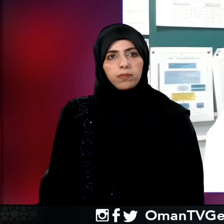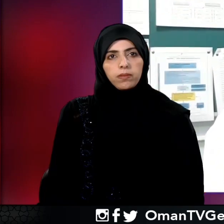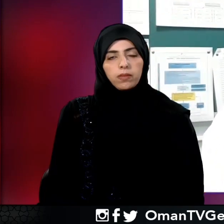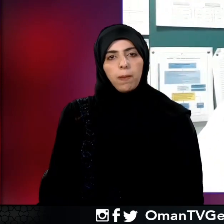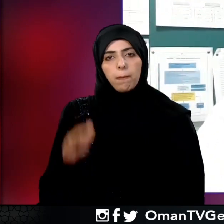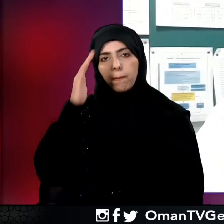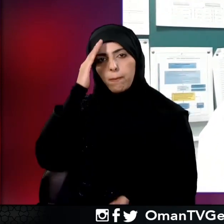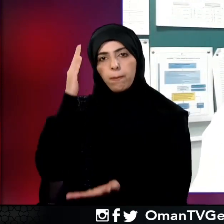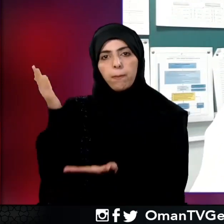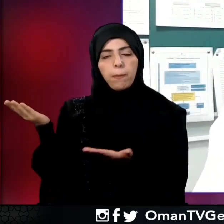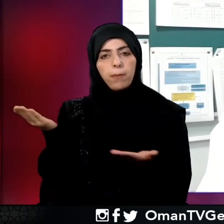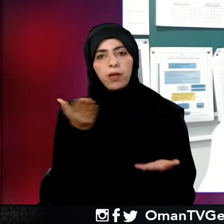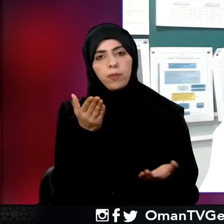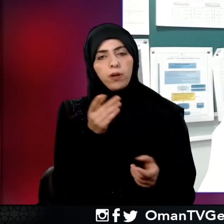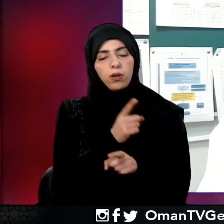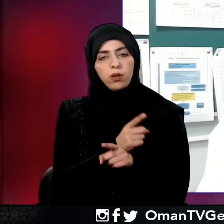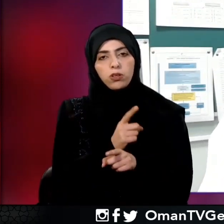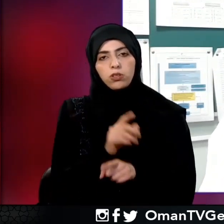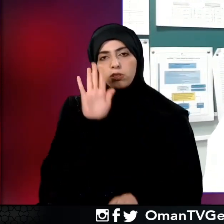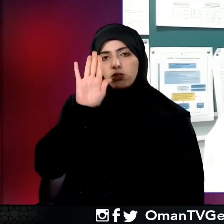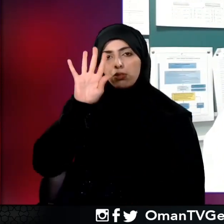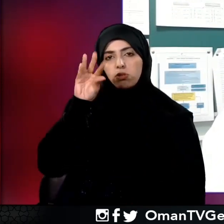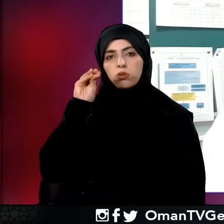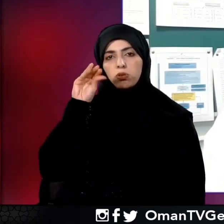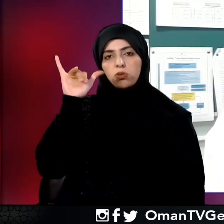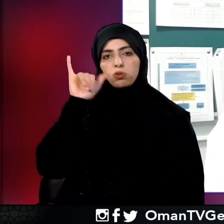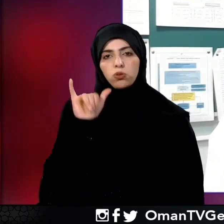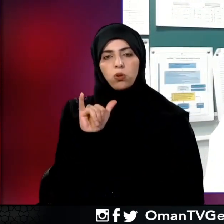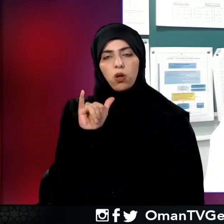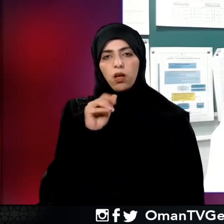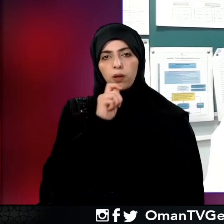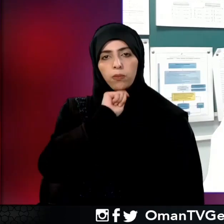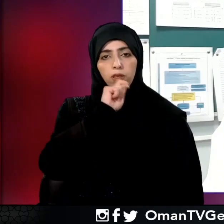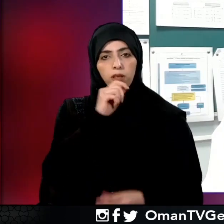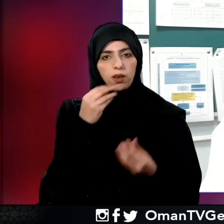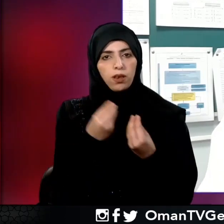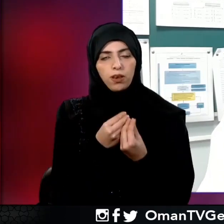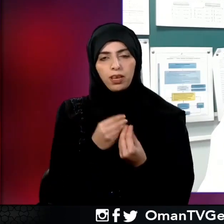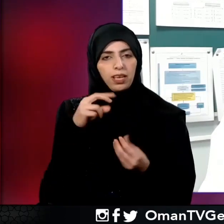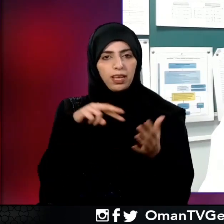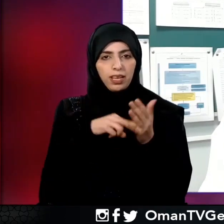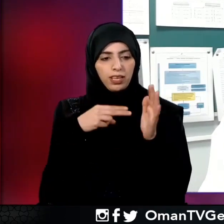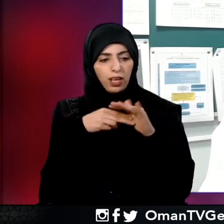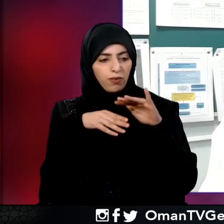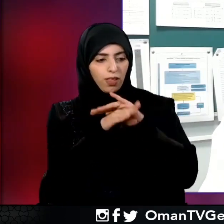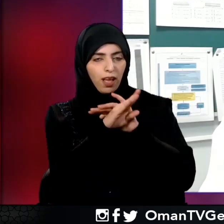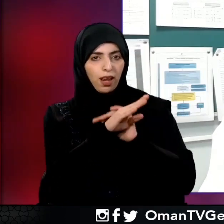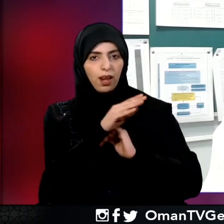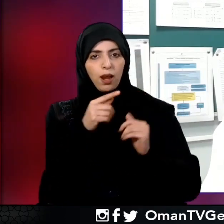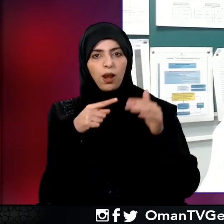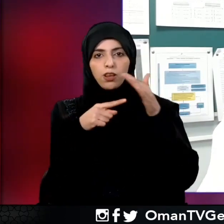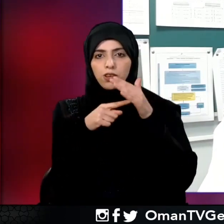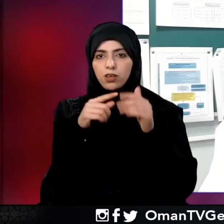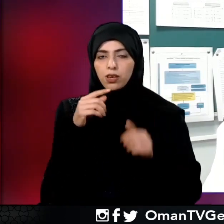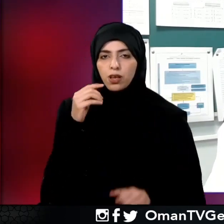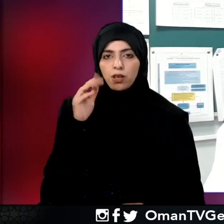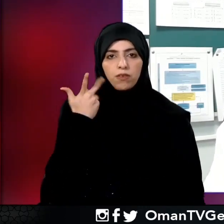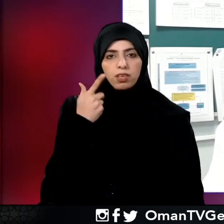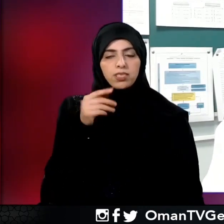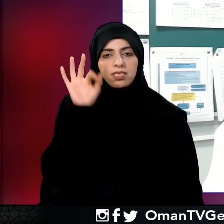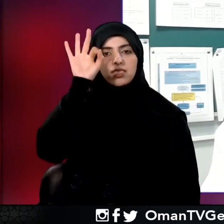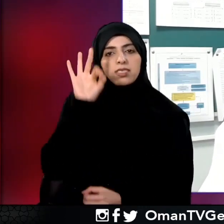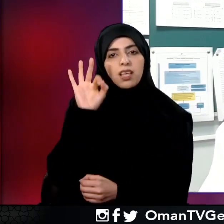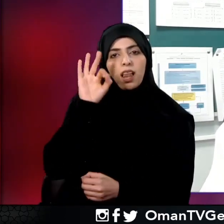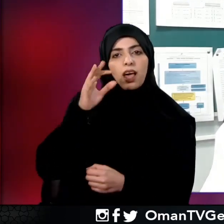أهلا وسهلا سهى، حياكم الله. يا مرحبا فيك. كيف أول شيء الأجواء عندكم في